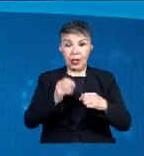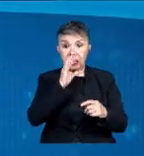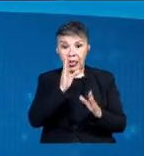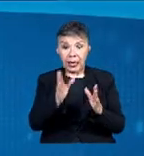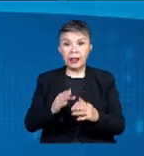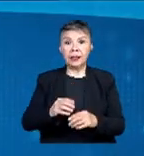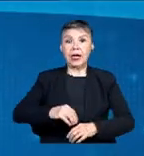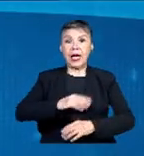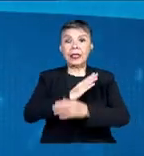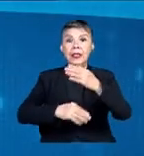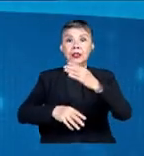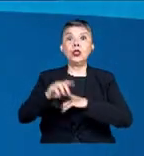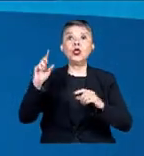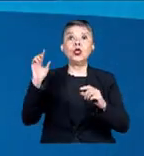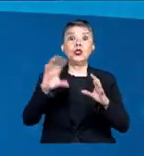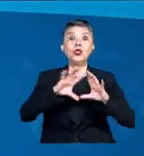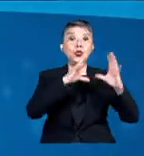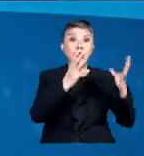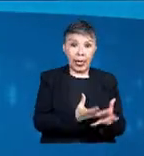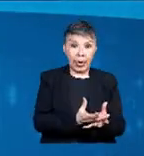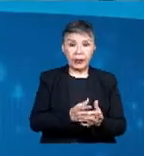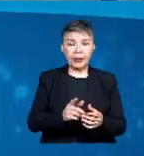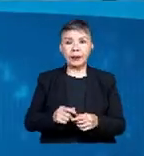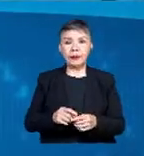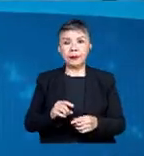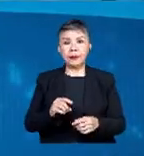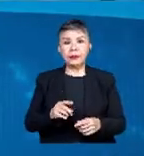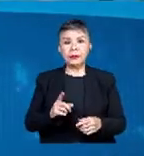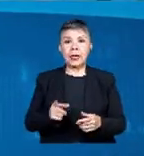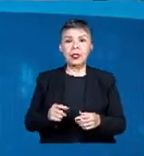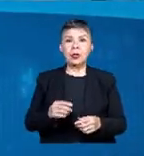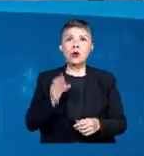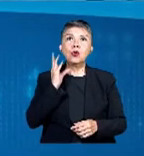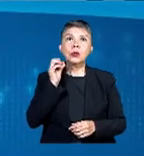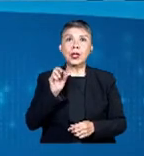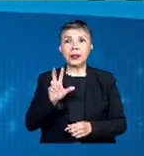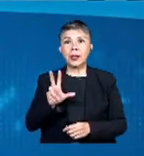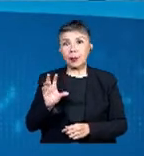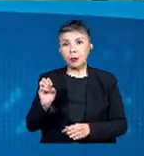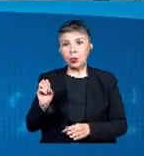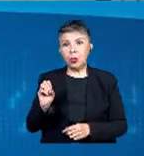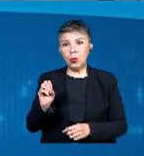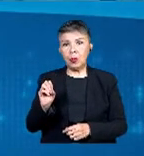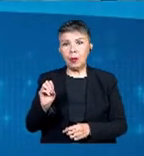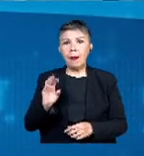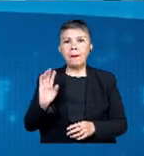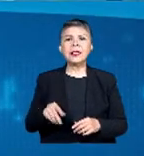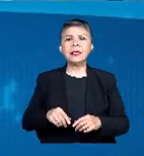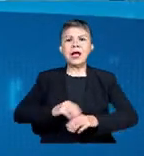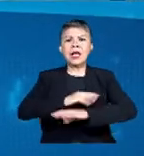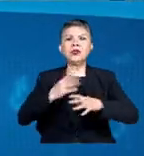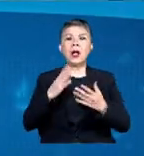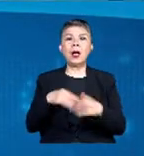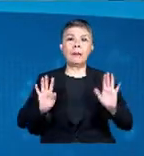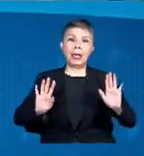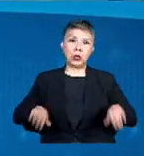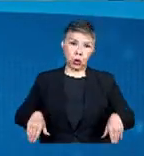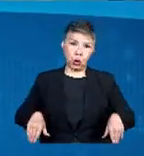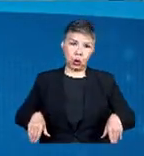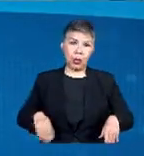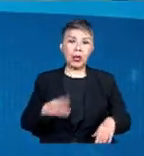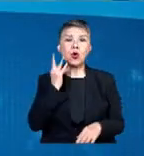pada umumnya. Atlet-atlet pada umumnya ini adalah ketika usia 30, artinya banyak atlet yang sudah pensiun. Karena